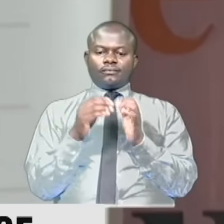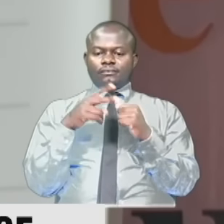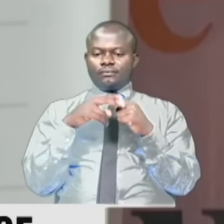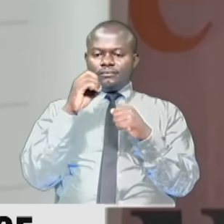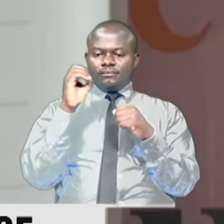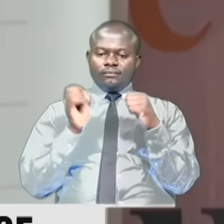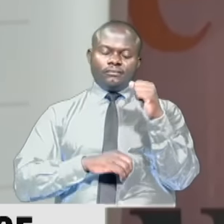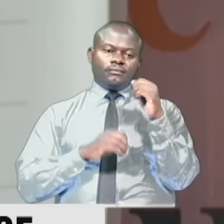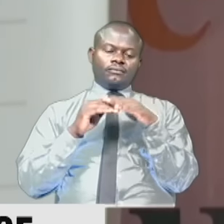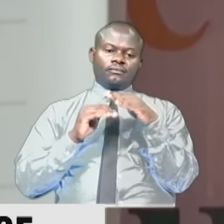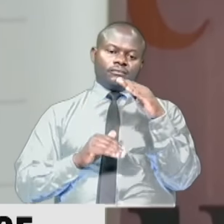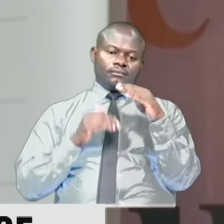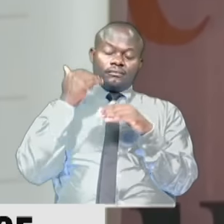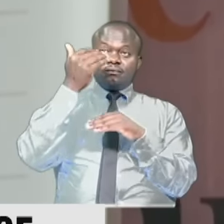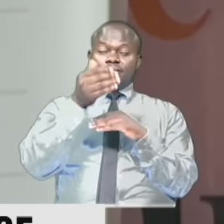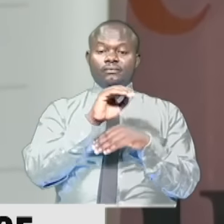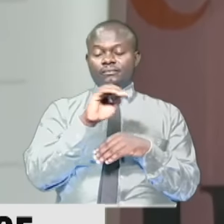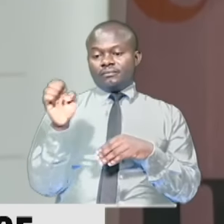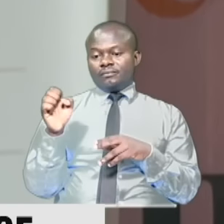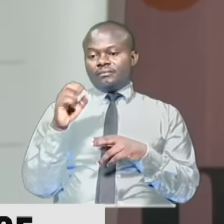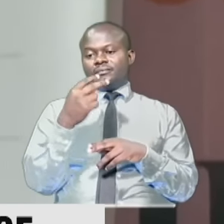22.7%, nyuma y'Iburasirazuba iri kuri